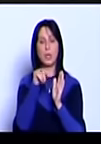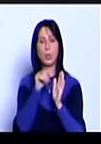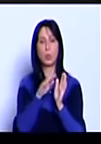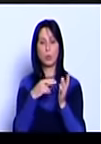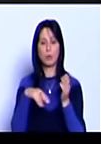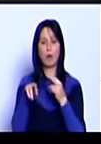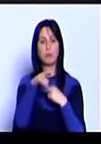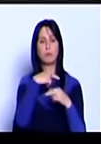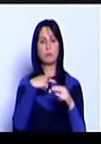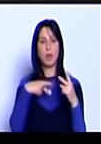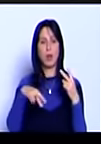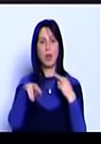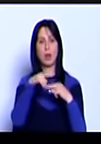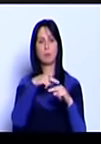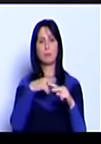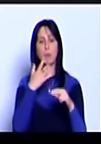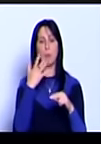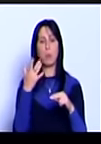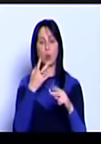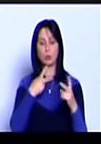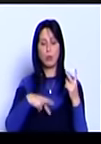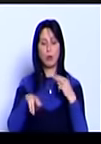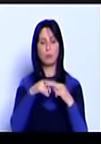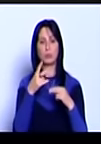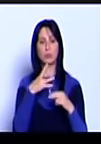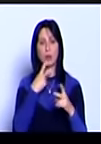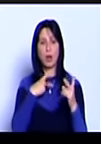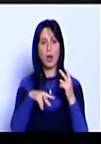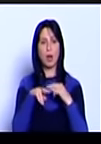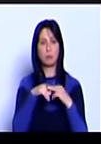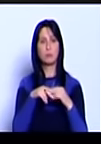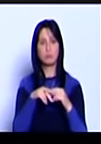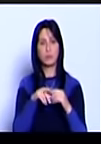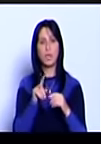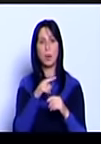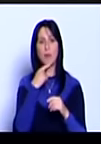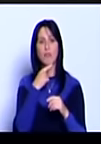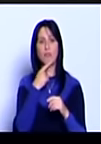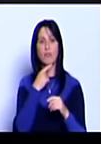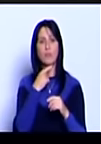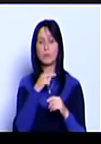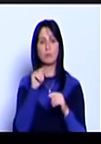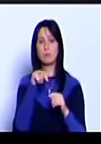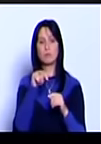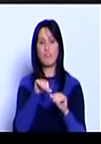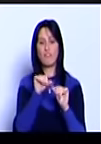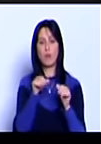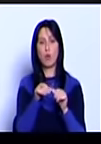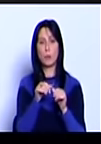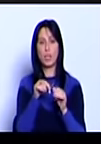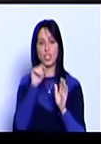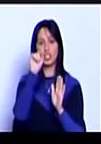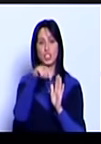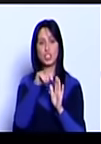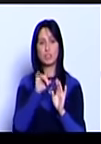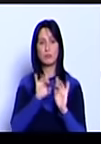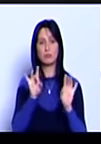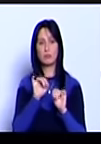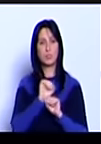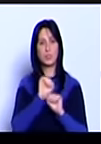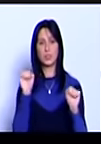პოლიტიკური სიტუაციის სტაბილურობის შენარჩუნება. სტაბილურობა ხო არ ნიშნავს ავტორიტარიზმს? რა სათქმელი გაქვს ამას ამბობ იმ ფორმატში და იმ ფორმატის შიგნით,